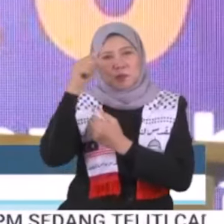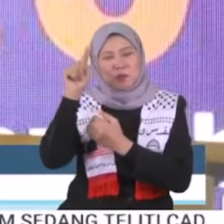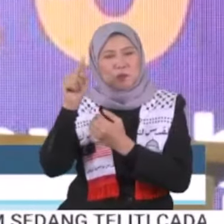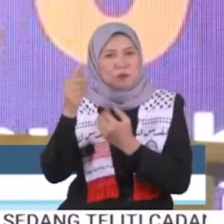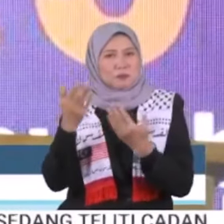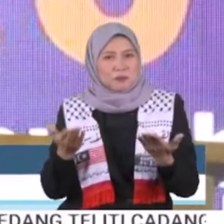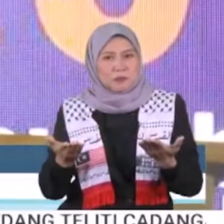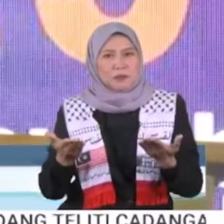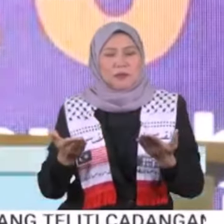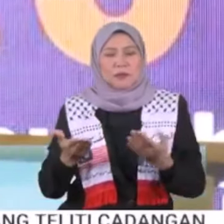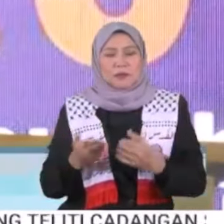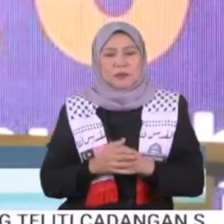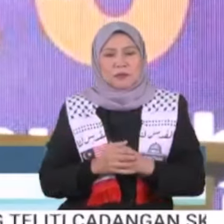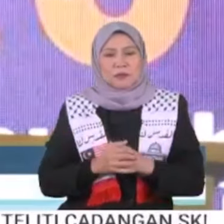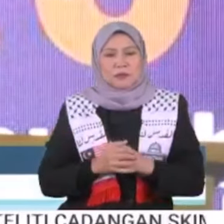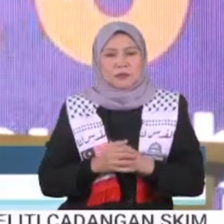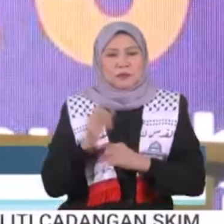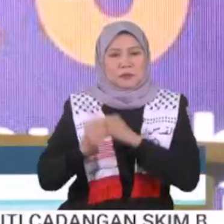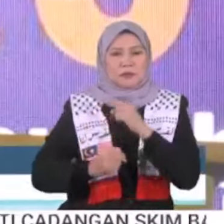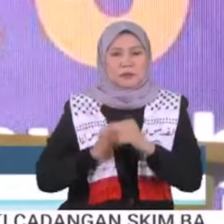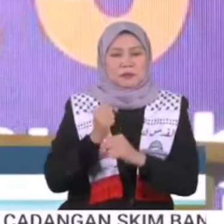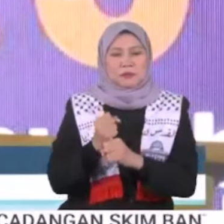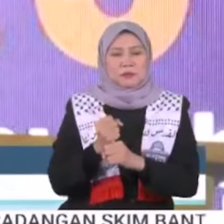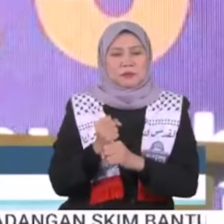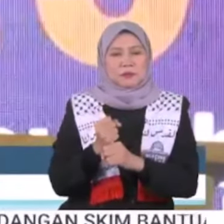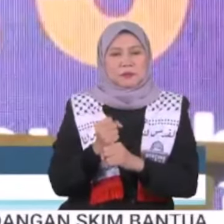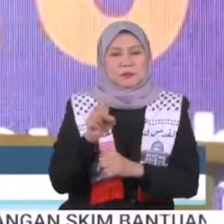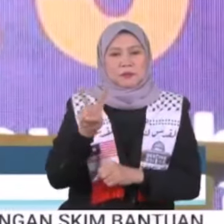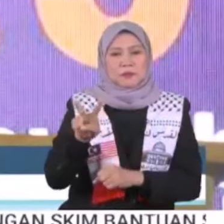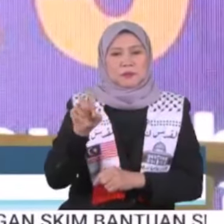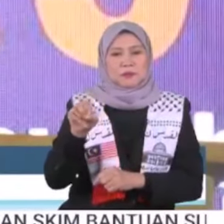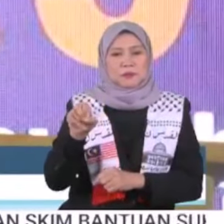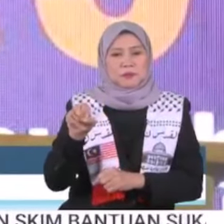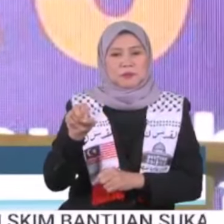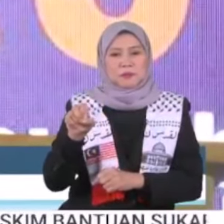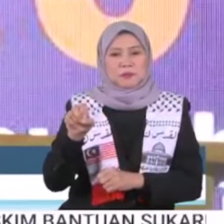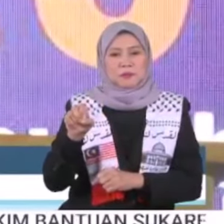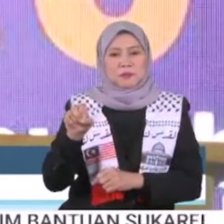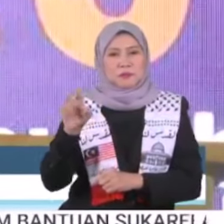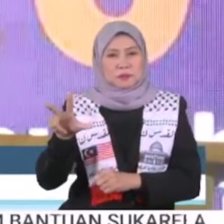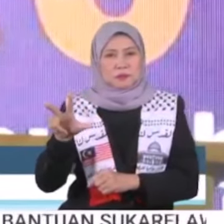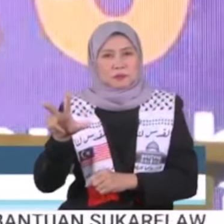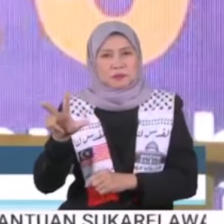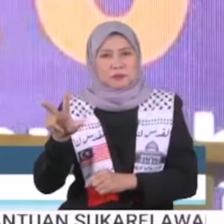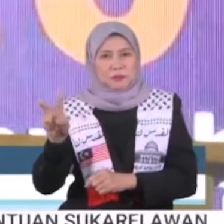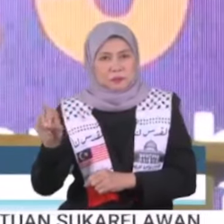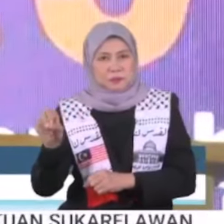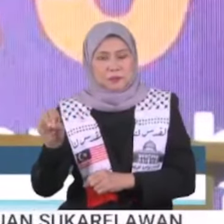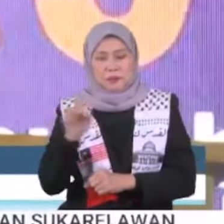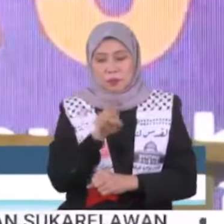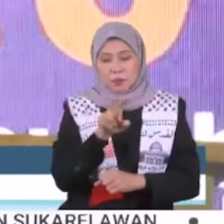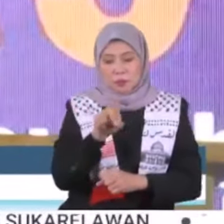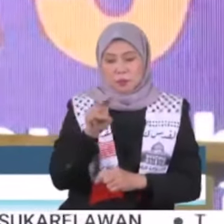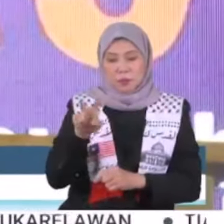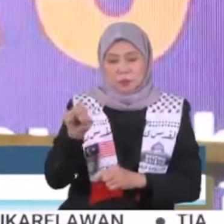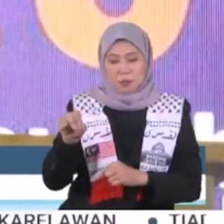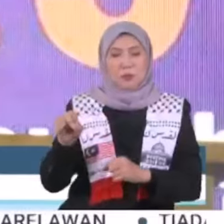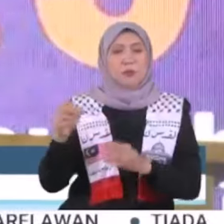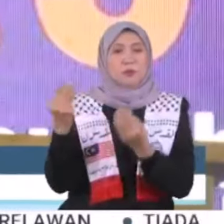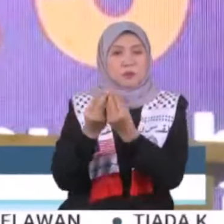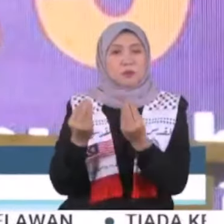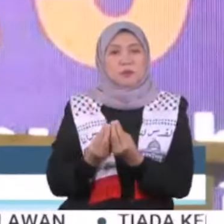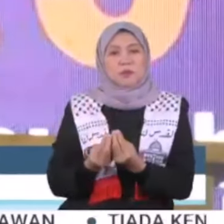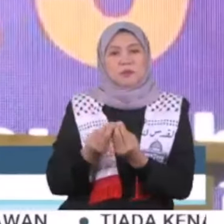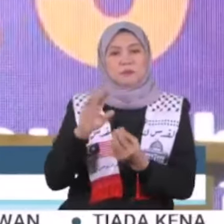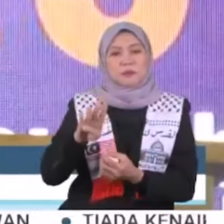Global. Jika dari tahun 2020 sehingga hari ini, sejumlah RM400